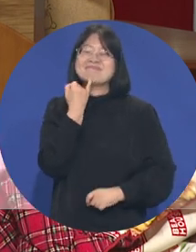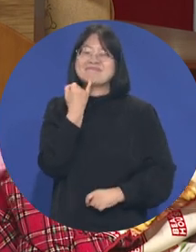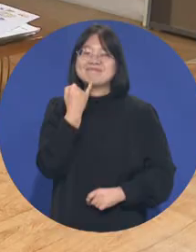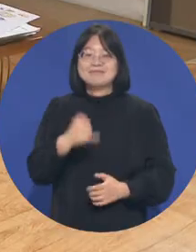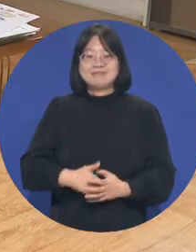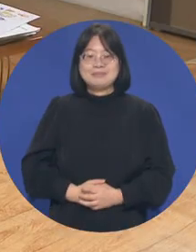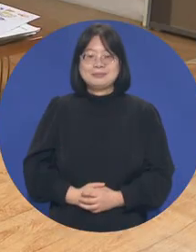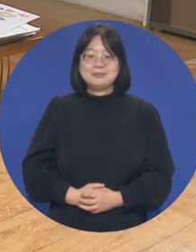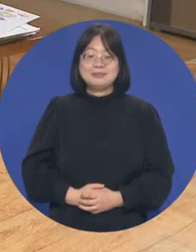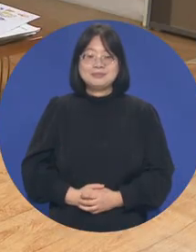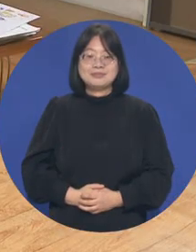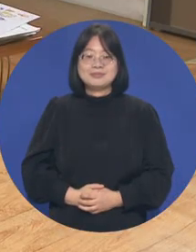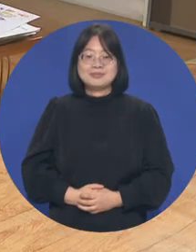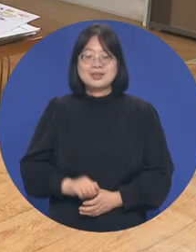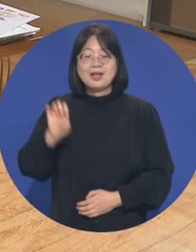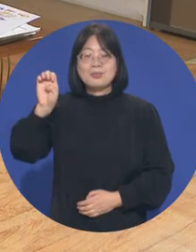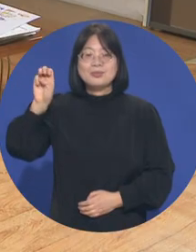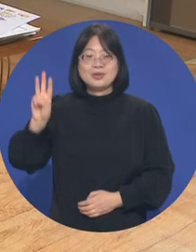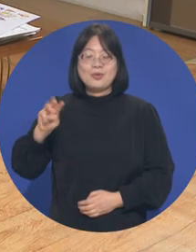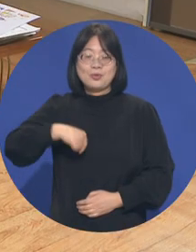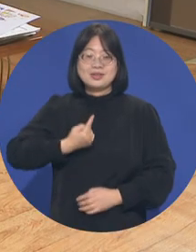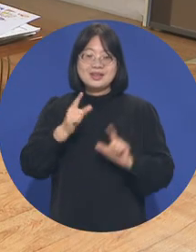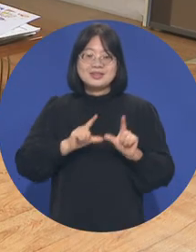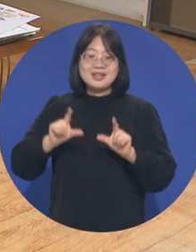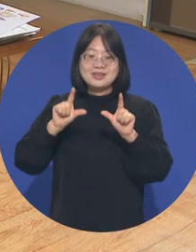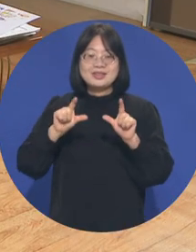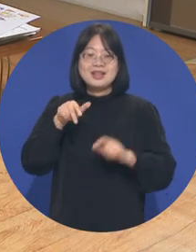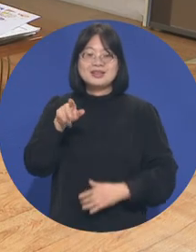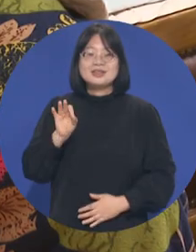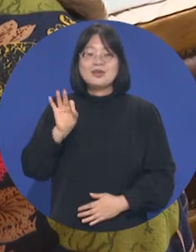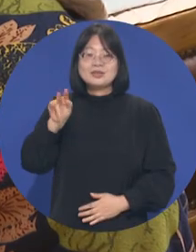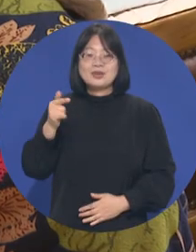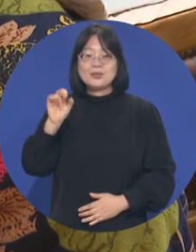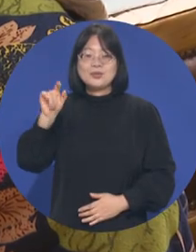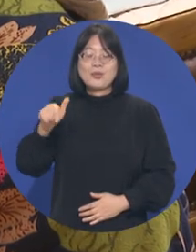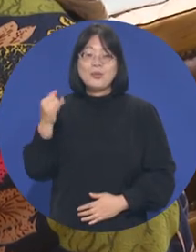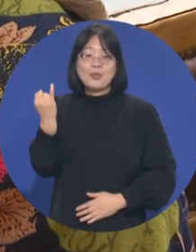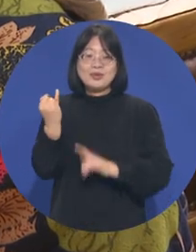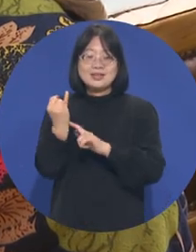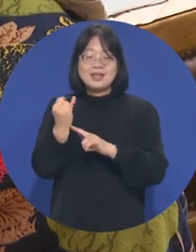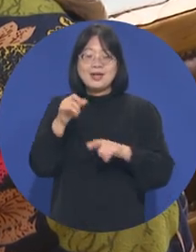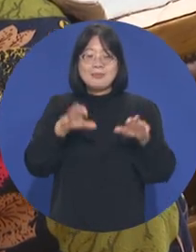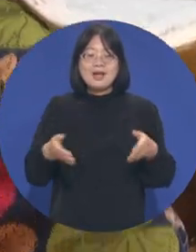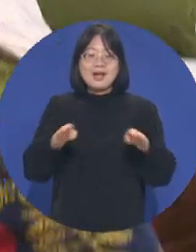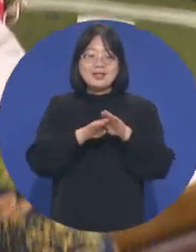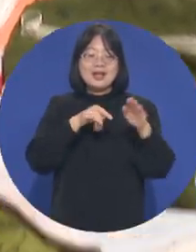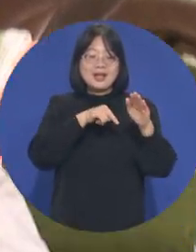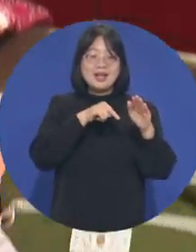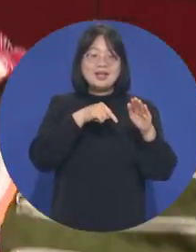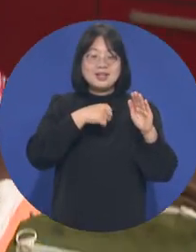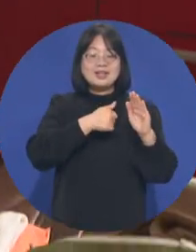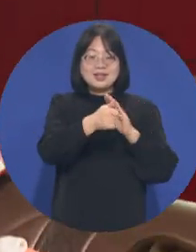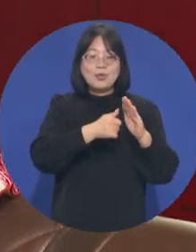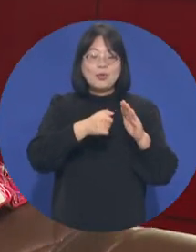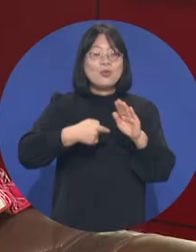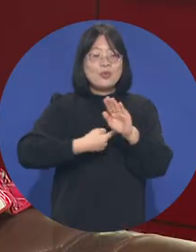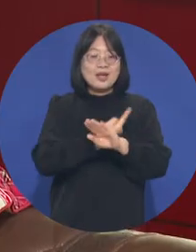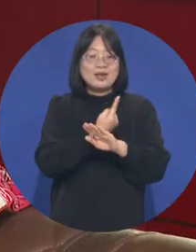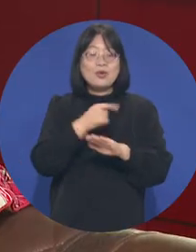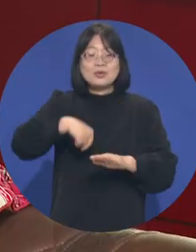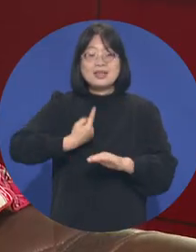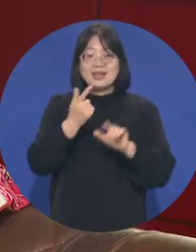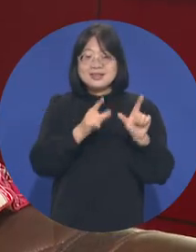괜찮습니다. 포천에서 혼자 살고 계신 정연옥 어르신. 마을회관에 다녀오는 시간 외에는 혼자 지내는 시간이